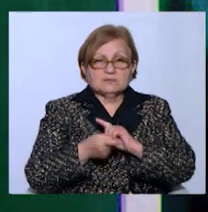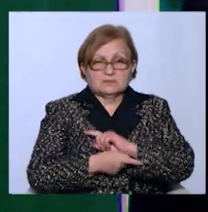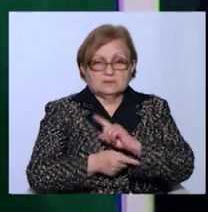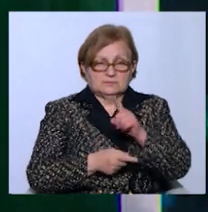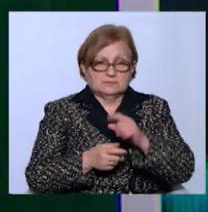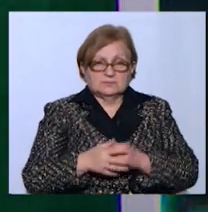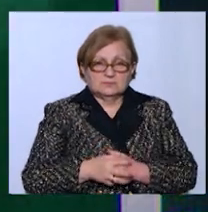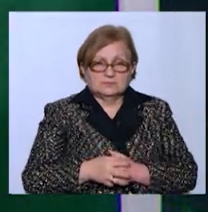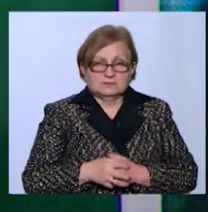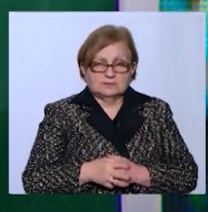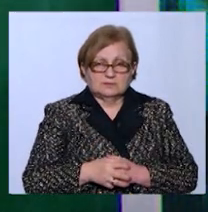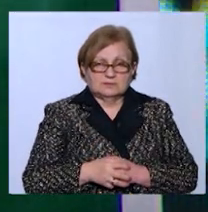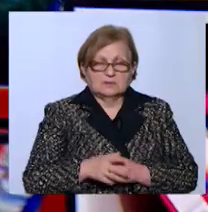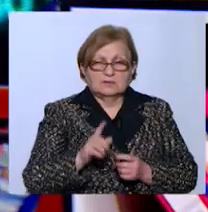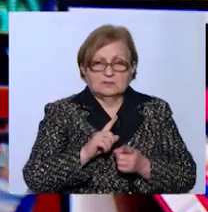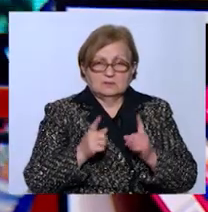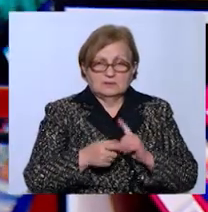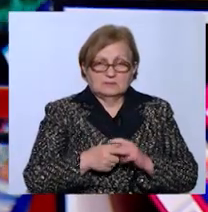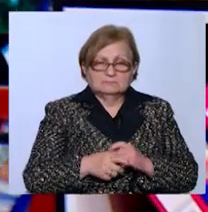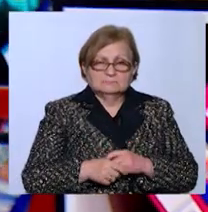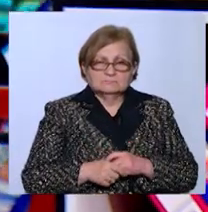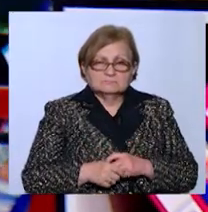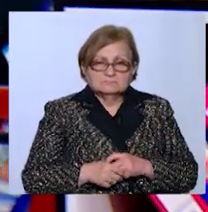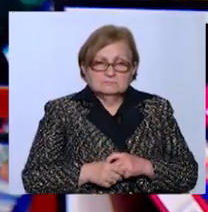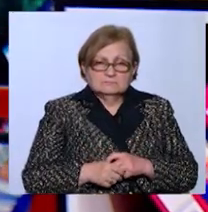ქვემოთ. 3/4-ის შებრუნებული 4/13.